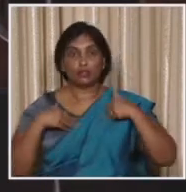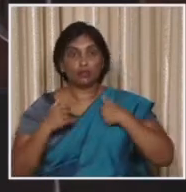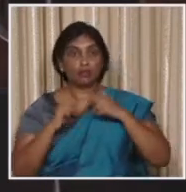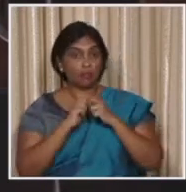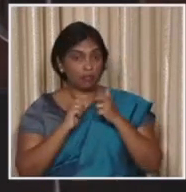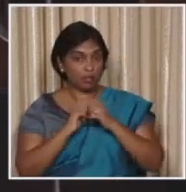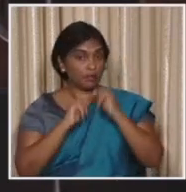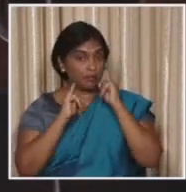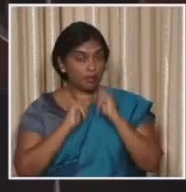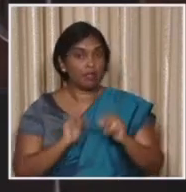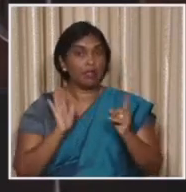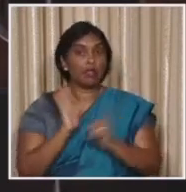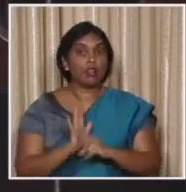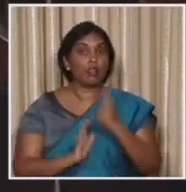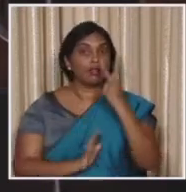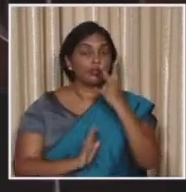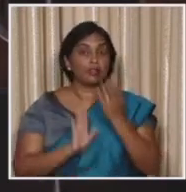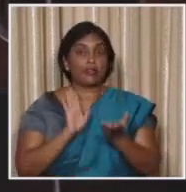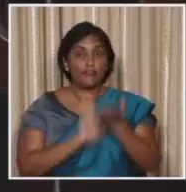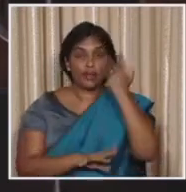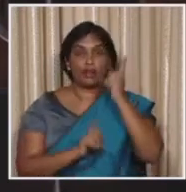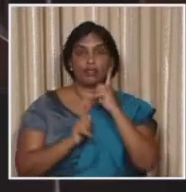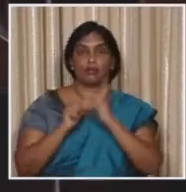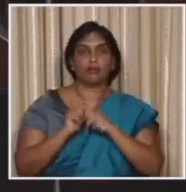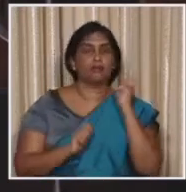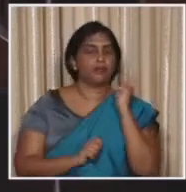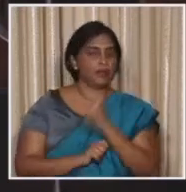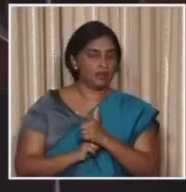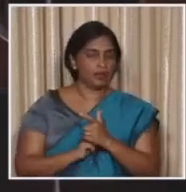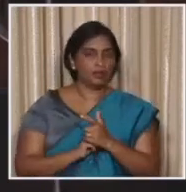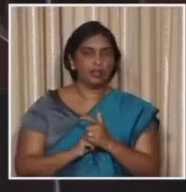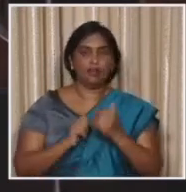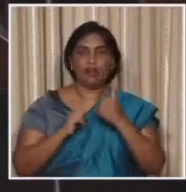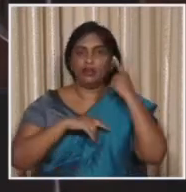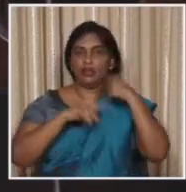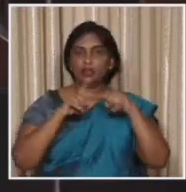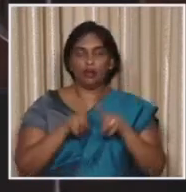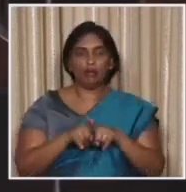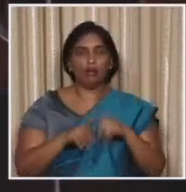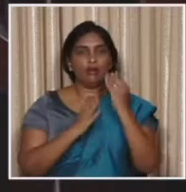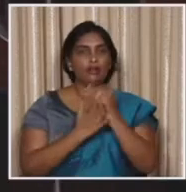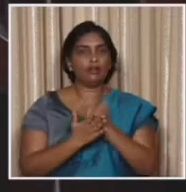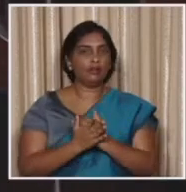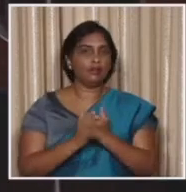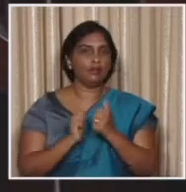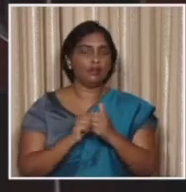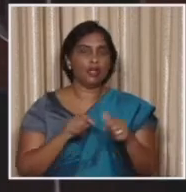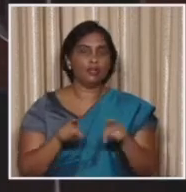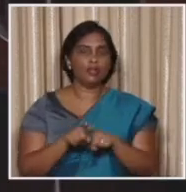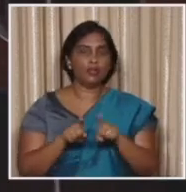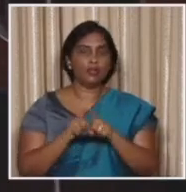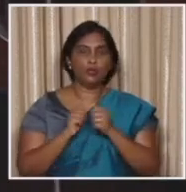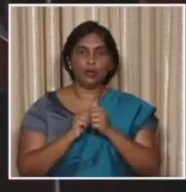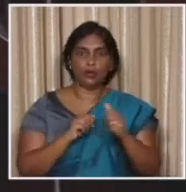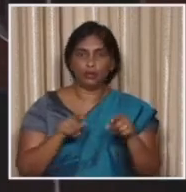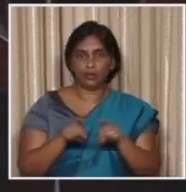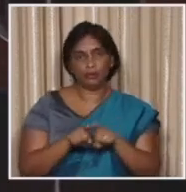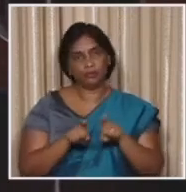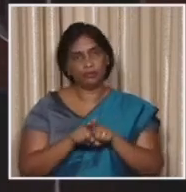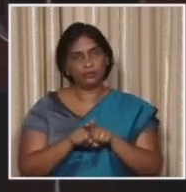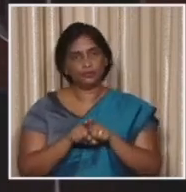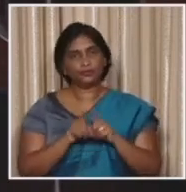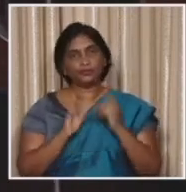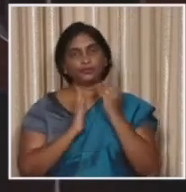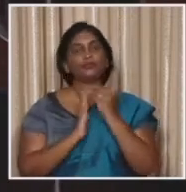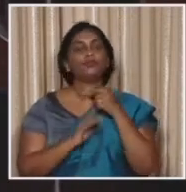වරදක රුපියල් ලක්ෂ 2කට වැඩි දඩයකට හෝ වසර 3කට වැඩි බන්ධනාගාරගත කිරීමට බන්ධනාගාරගත කරන්නේ